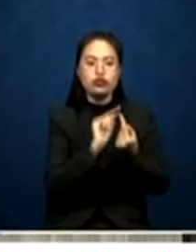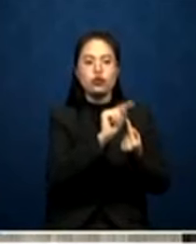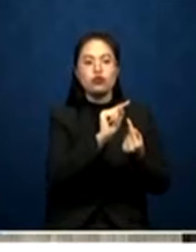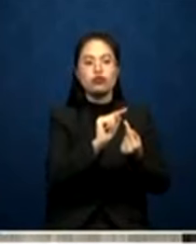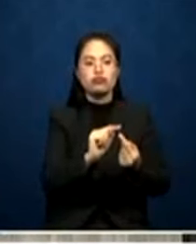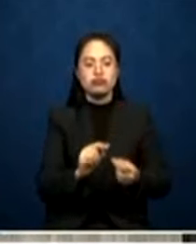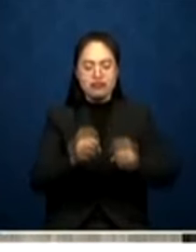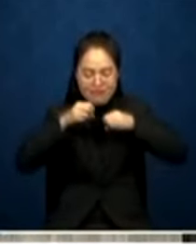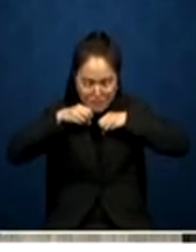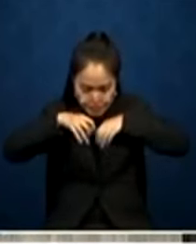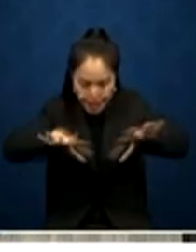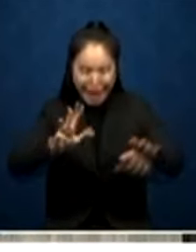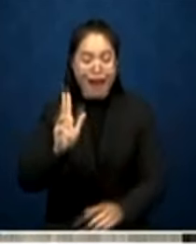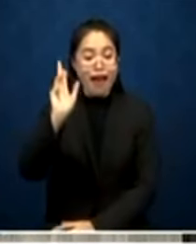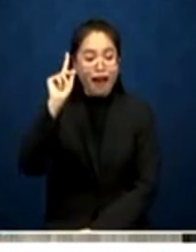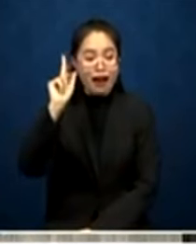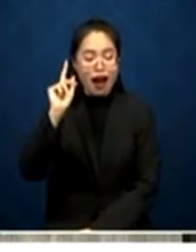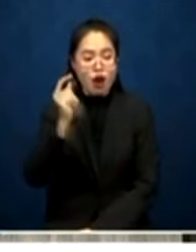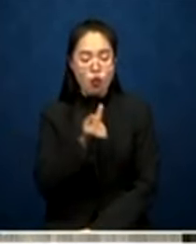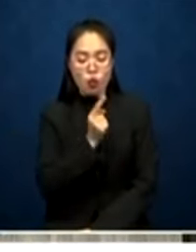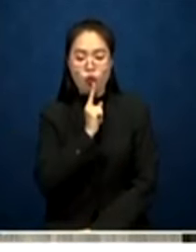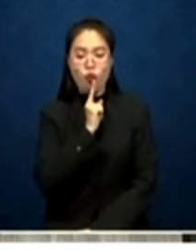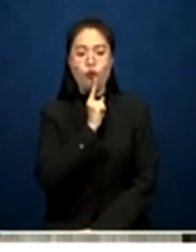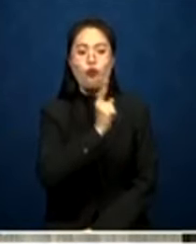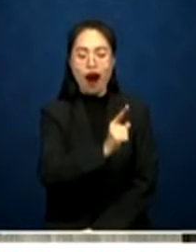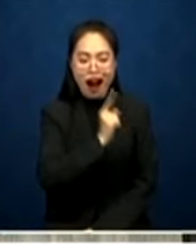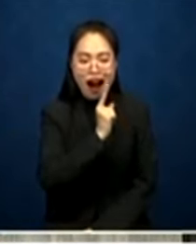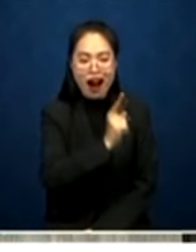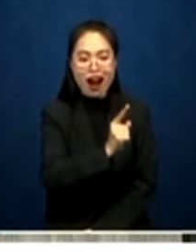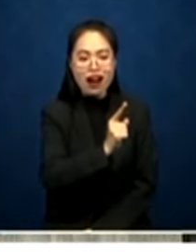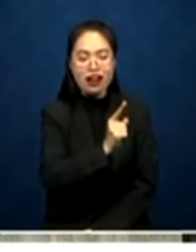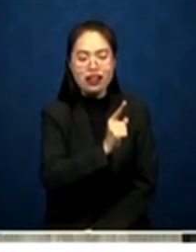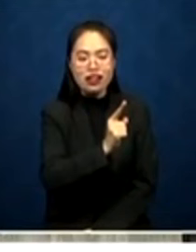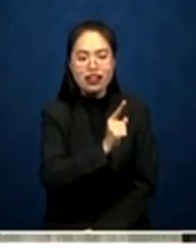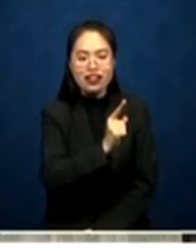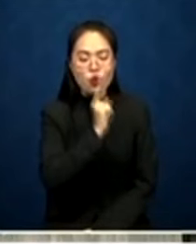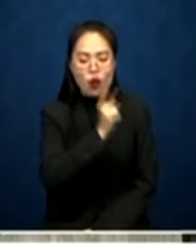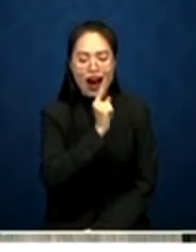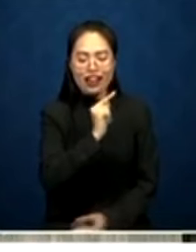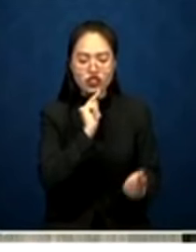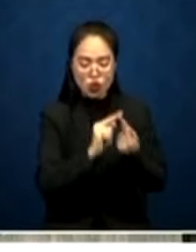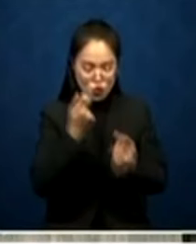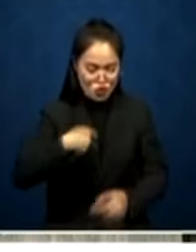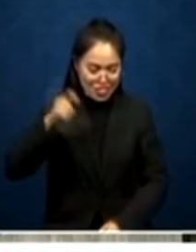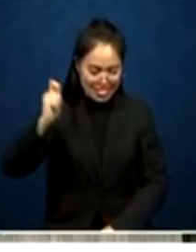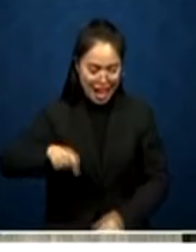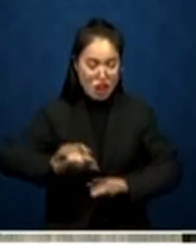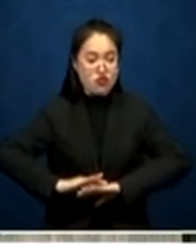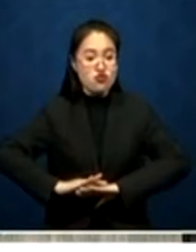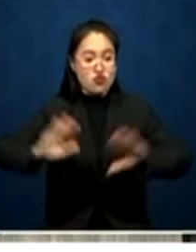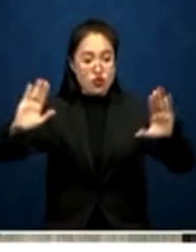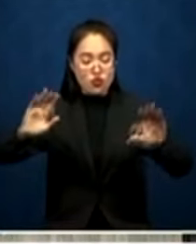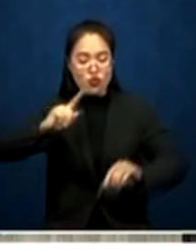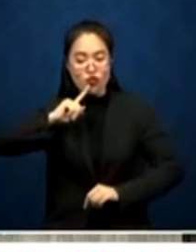ลงข่าววิพากษ์วิจารณ์คำพิพากษาของศาลที่ยกฟ้องคดีทุนมิรัต